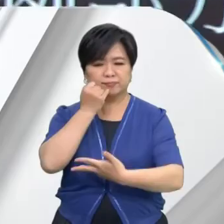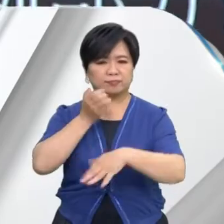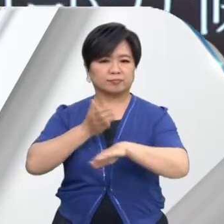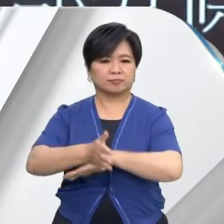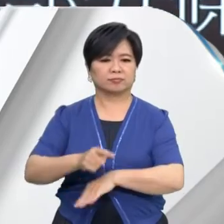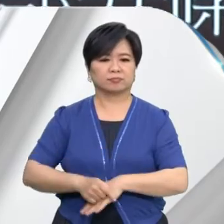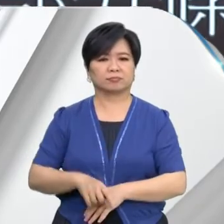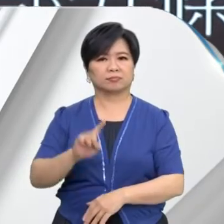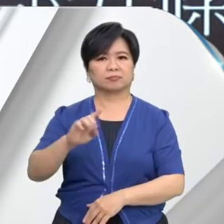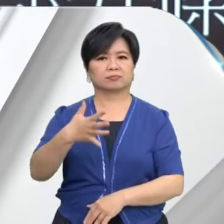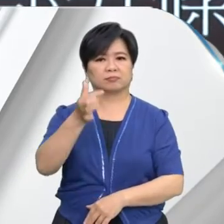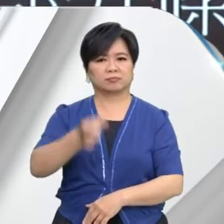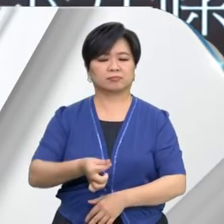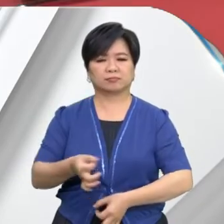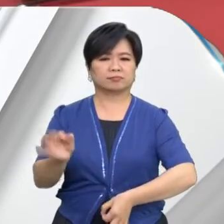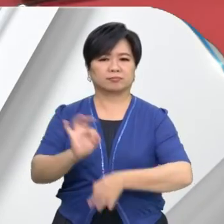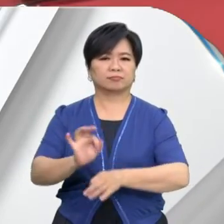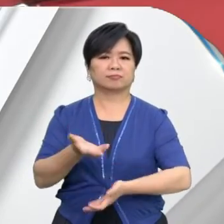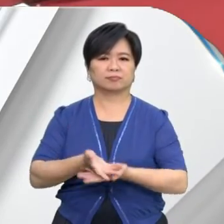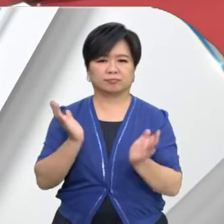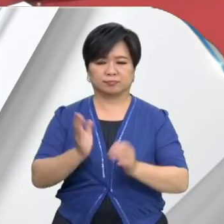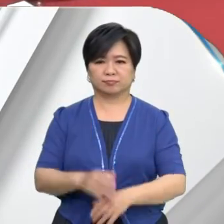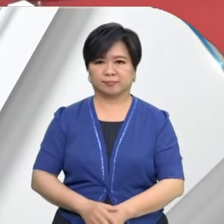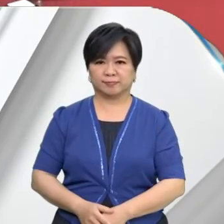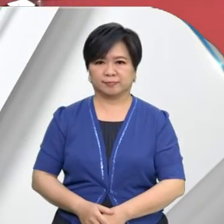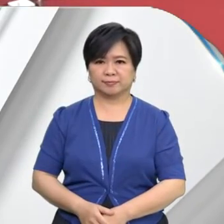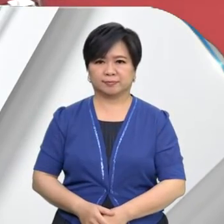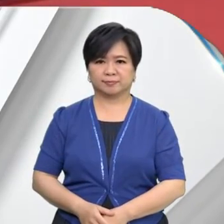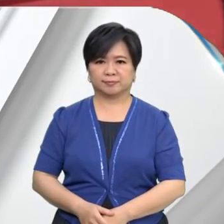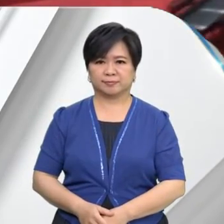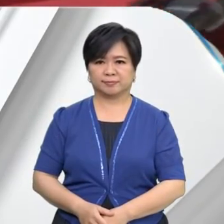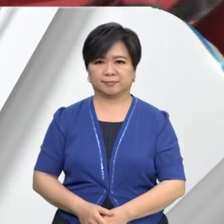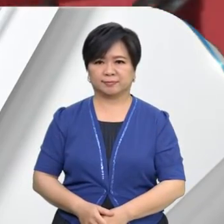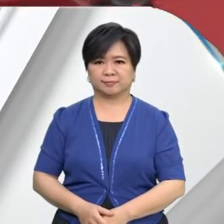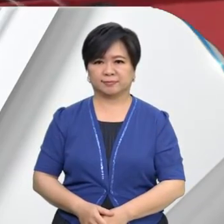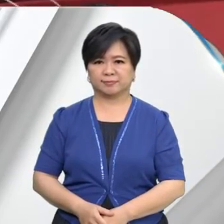1500亿元嘅对价贴片预算。下个新闻，汪若孙、齐荣子、千明日特别报道。